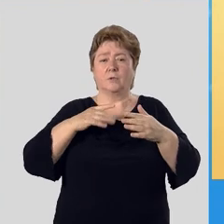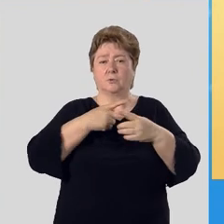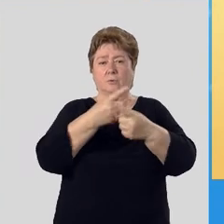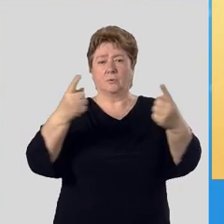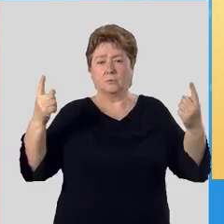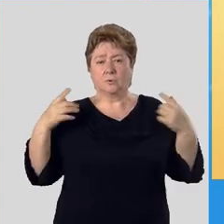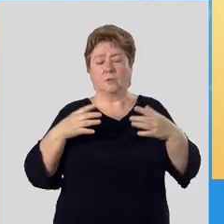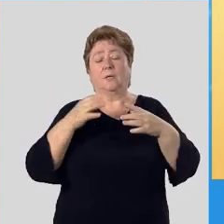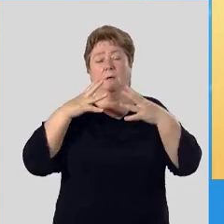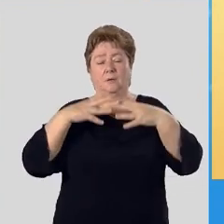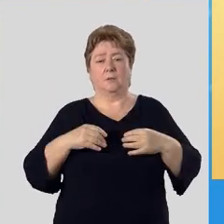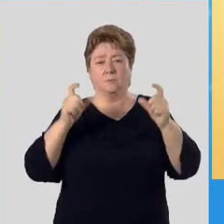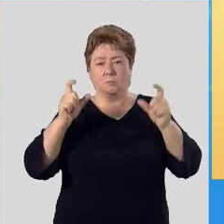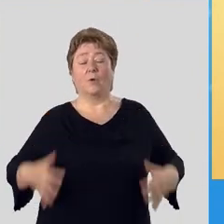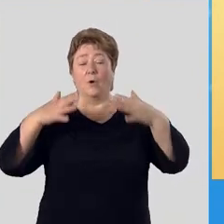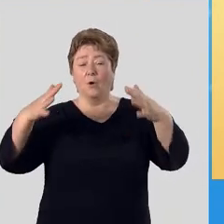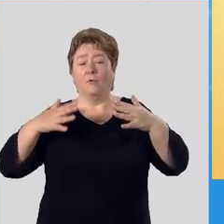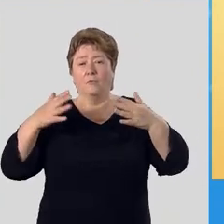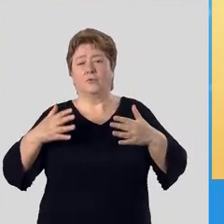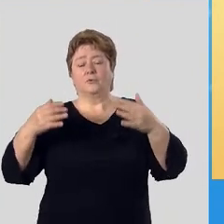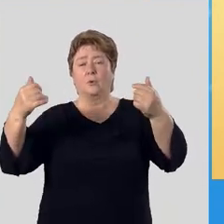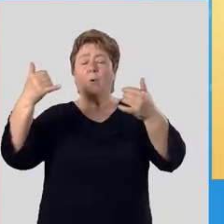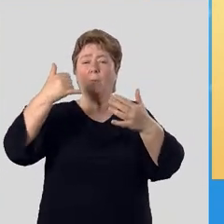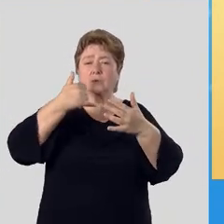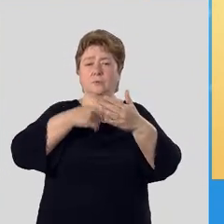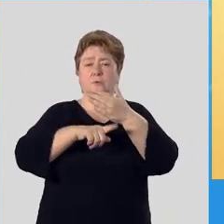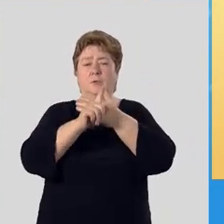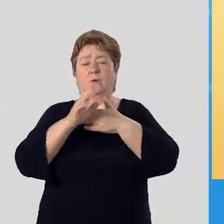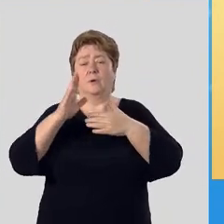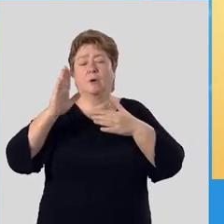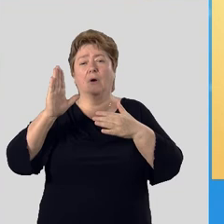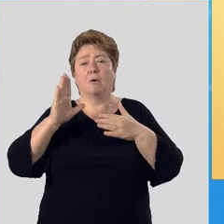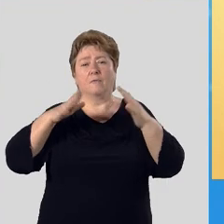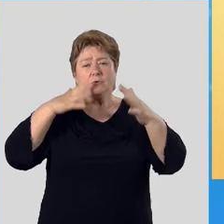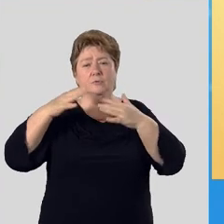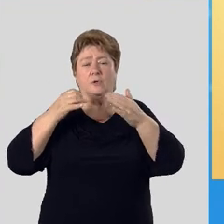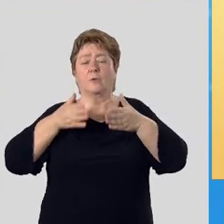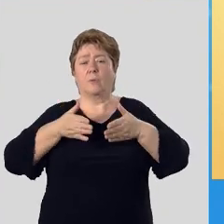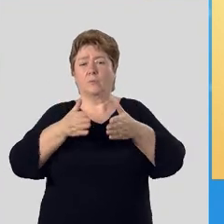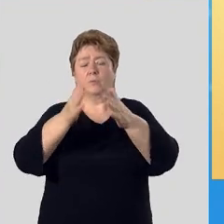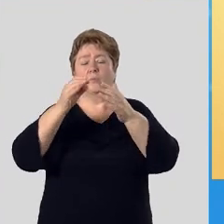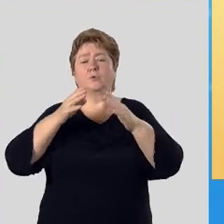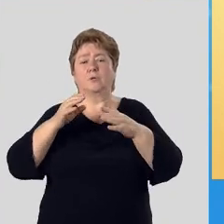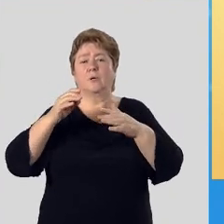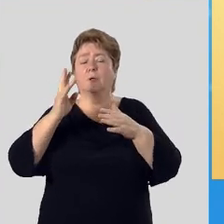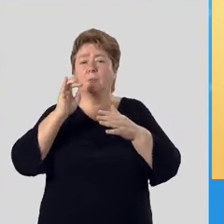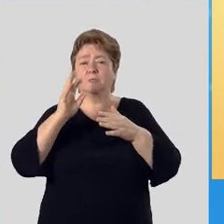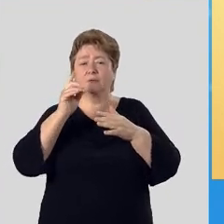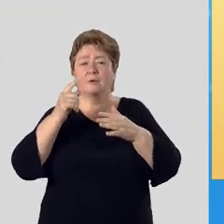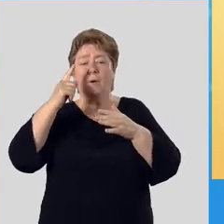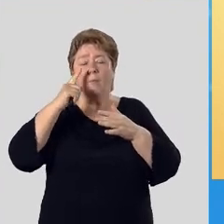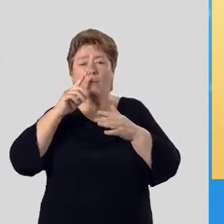средой и организмом человека. Воздух поступает сначала в воздухоносные пути, носовую